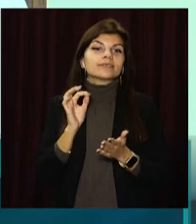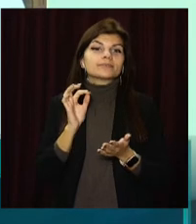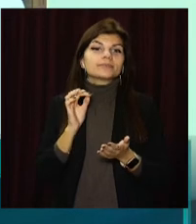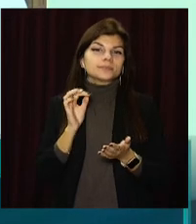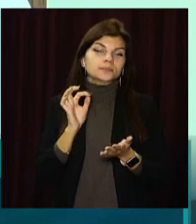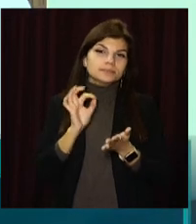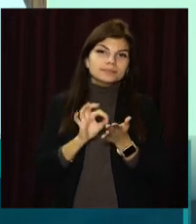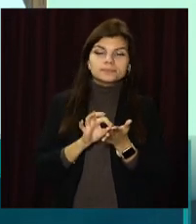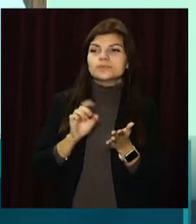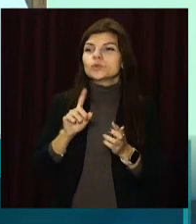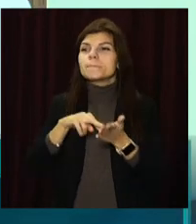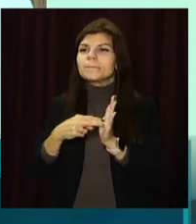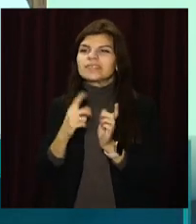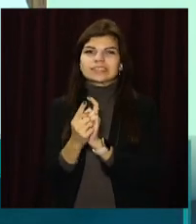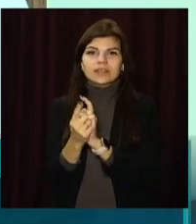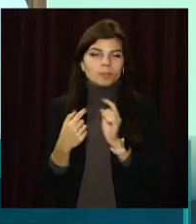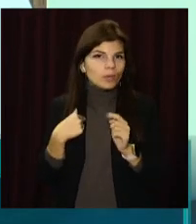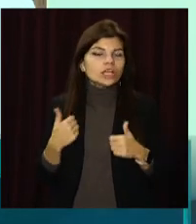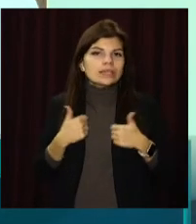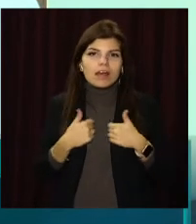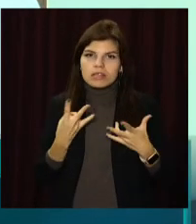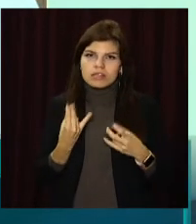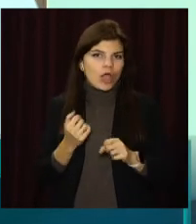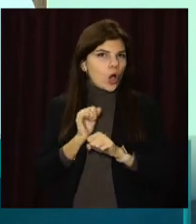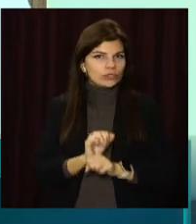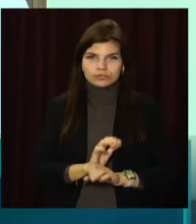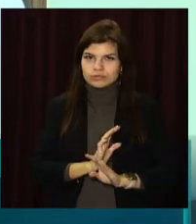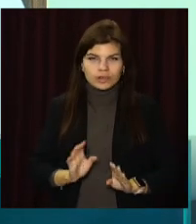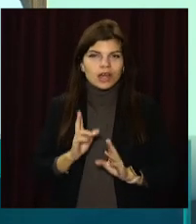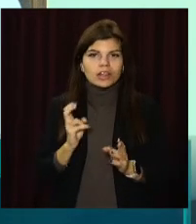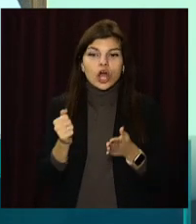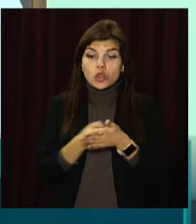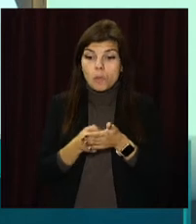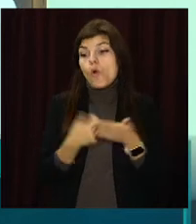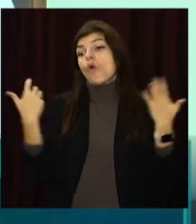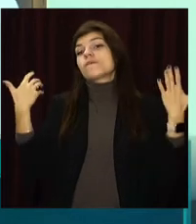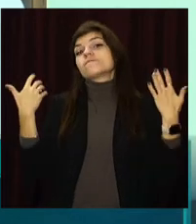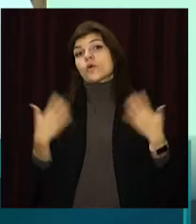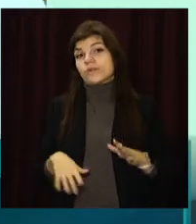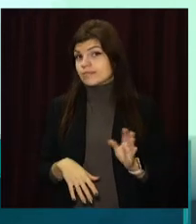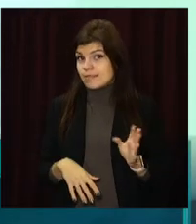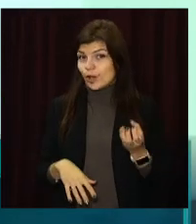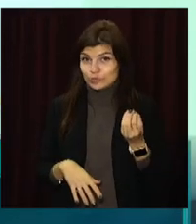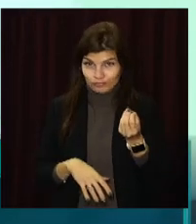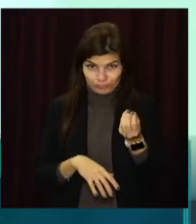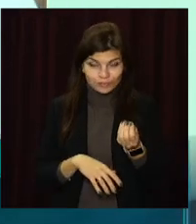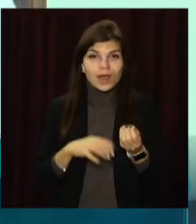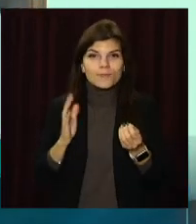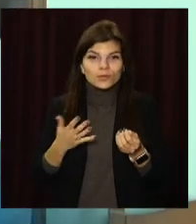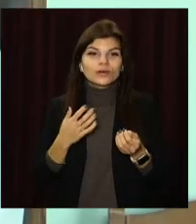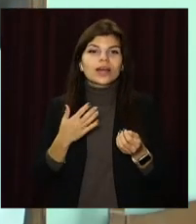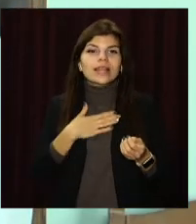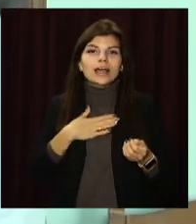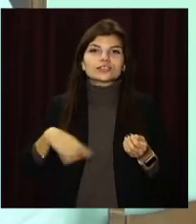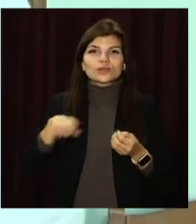Ми намагаємось не зупинятися на досягненому і будемо надалі заохочувати